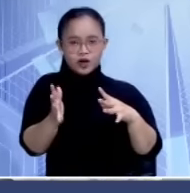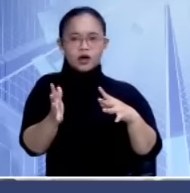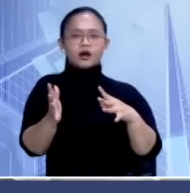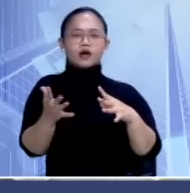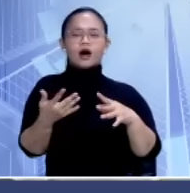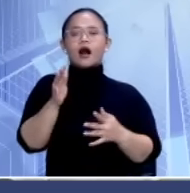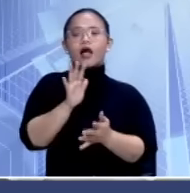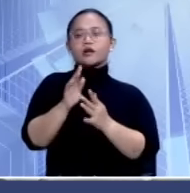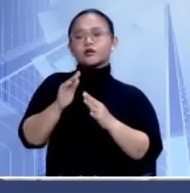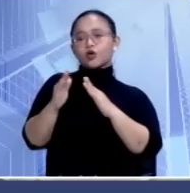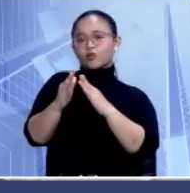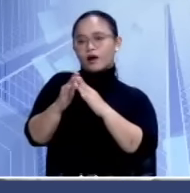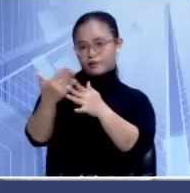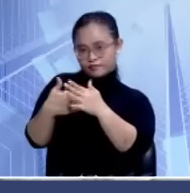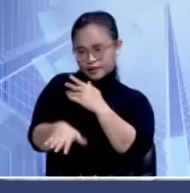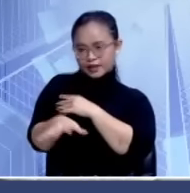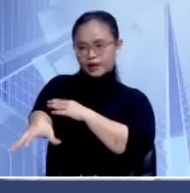langsung mengambil